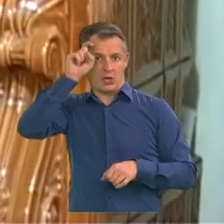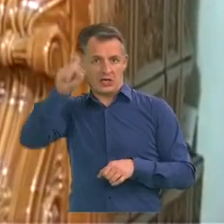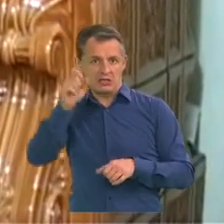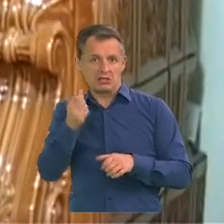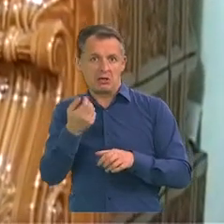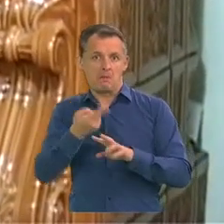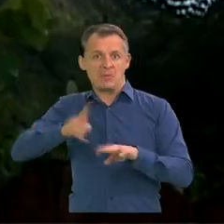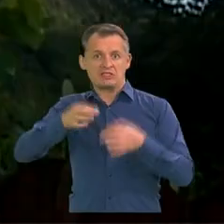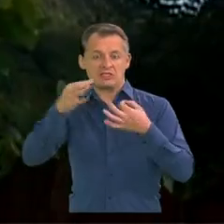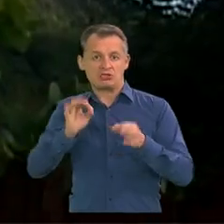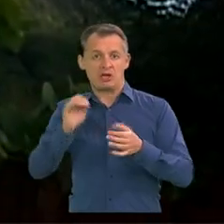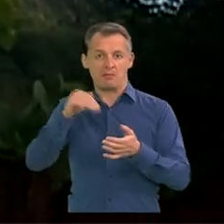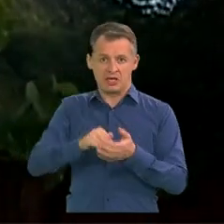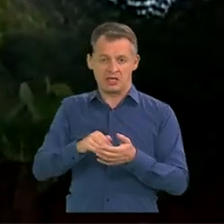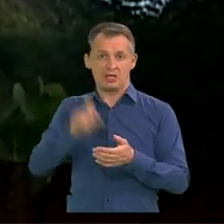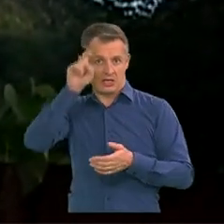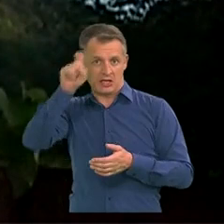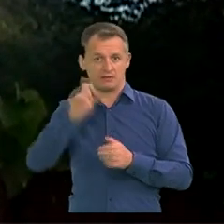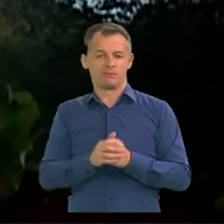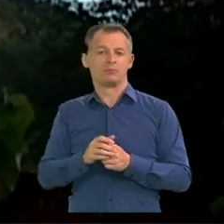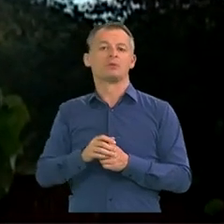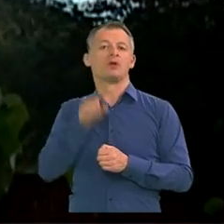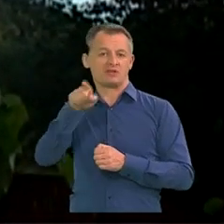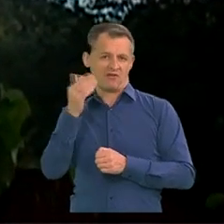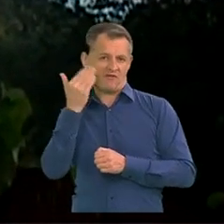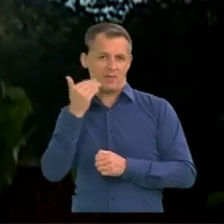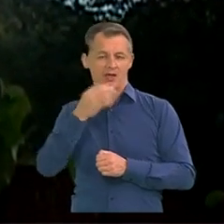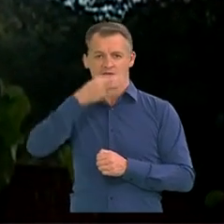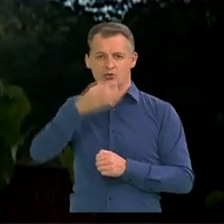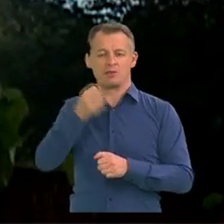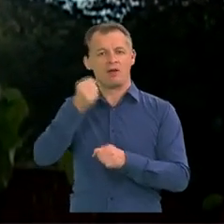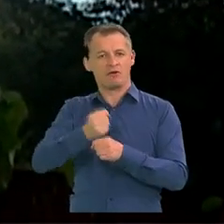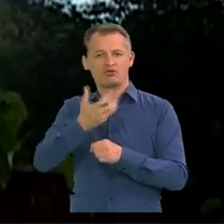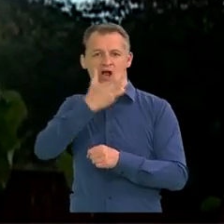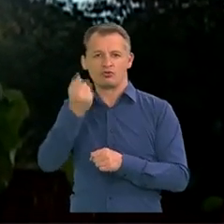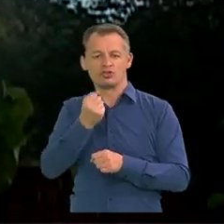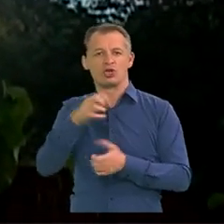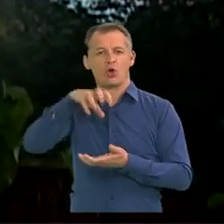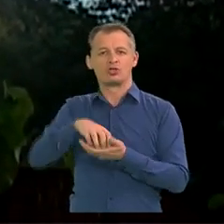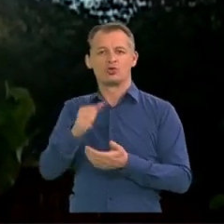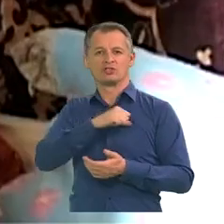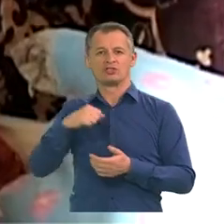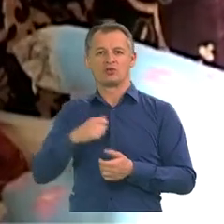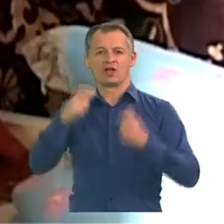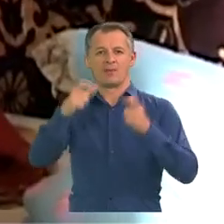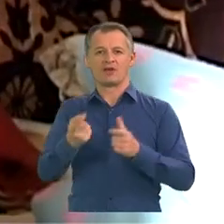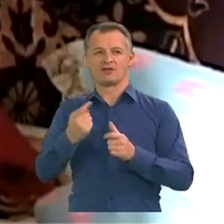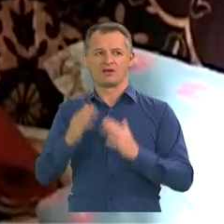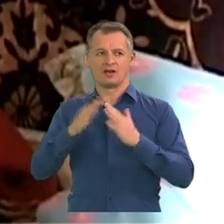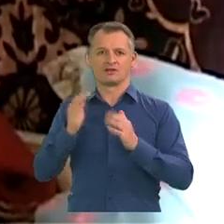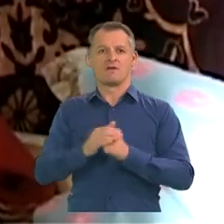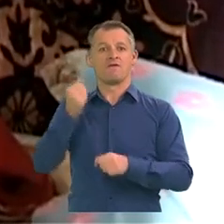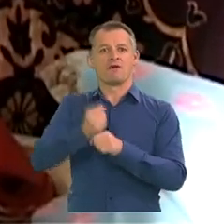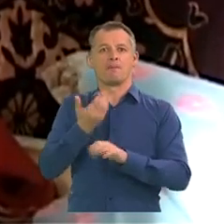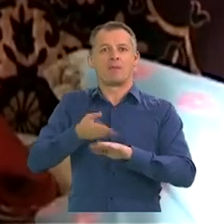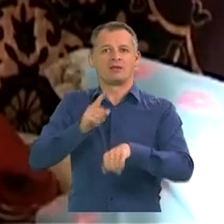de 10.000. Tot din cauza costurilor ridicate, această femeie spune că va încălzi și locui într-o singură încăpere din casă. Fac focul mai din timp,